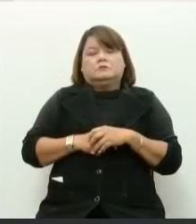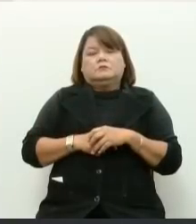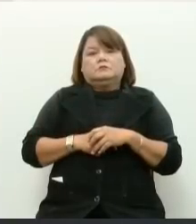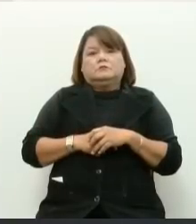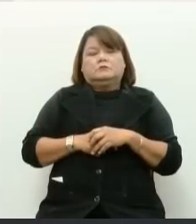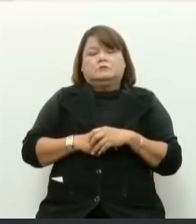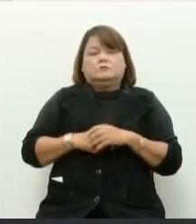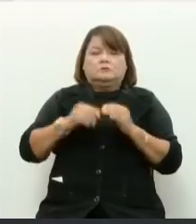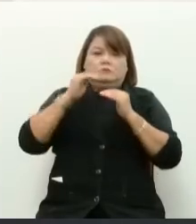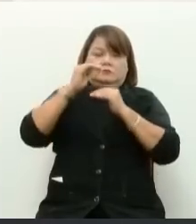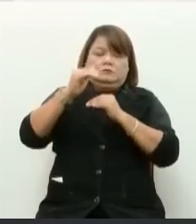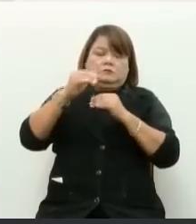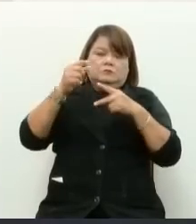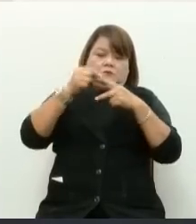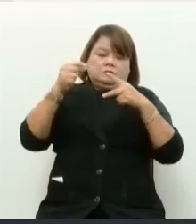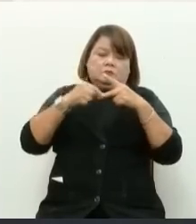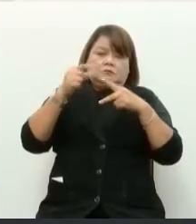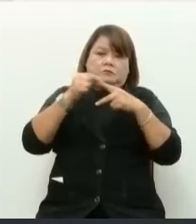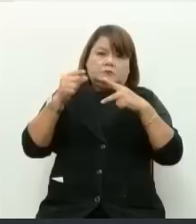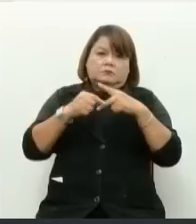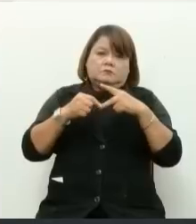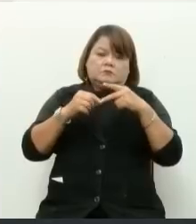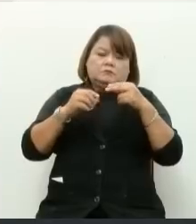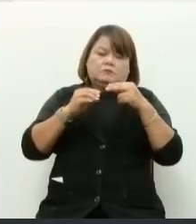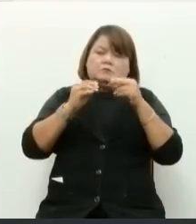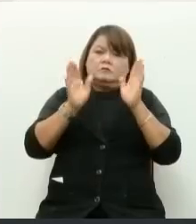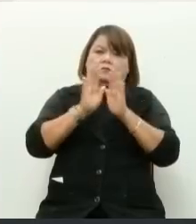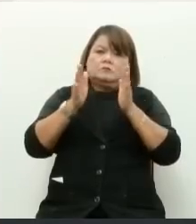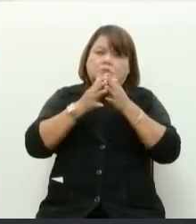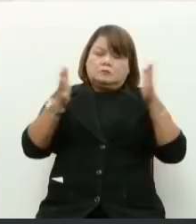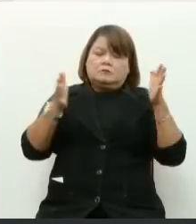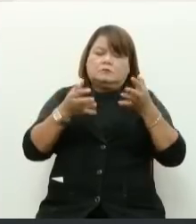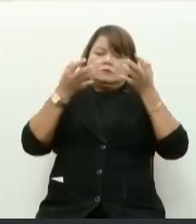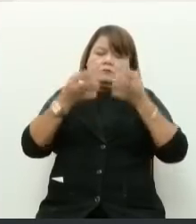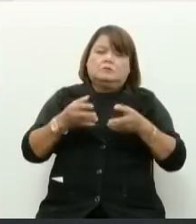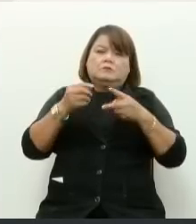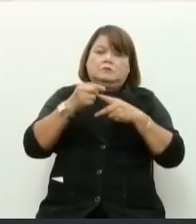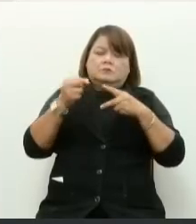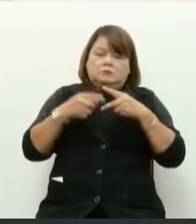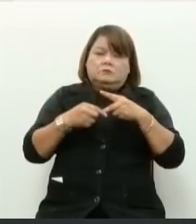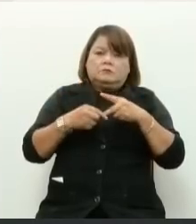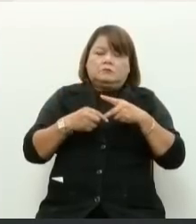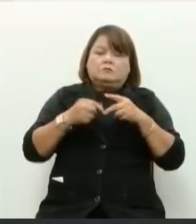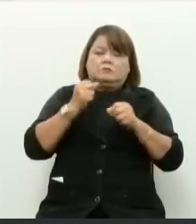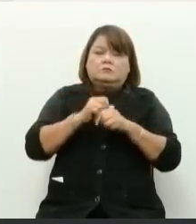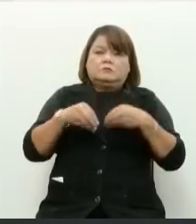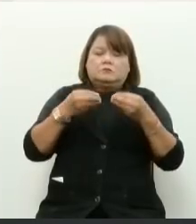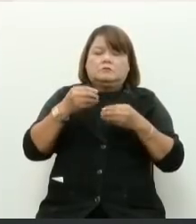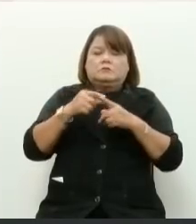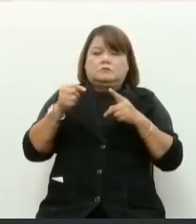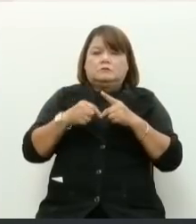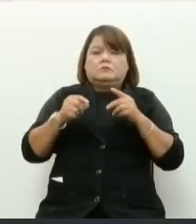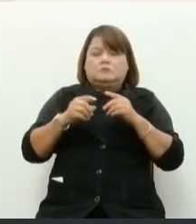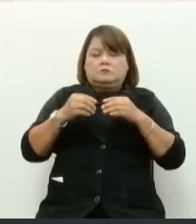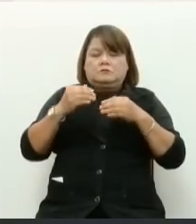ช่วงระหว่างคะแนนมันก็ไม่ห่างกันแต่ว่าค่าน้ำหนักของคะแนนเนี่ยมันอาจจะทำให้คะแนนมันห่างกัน